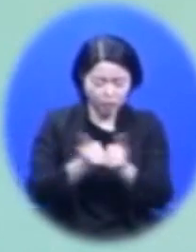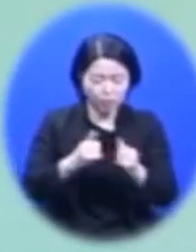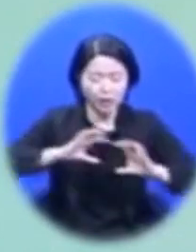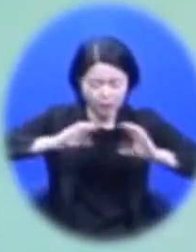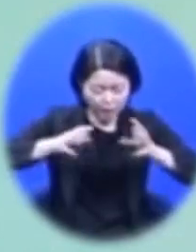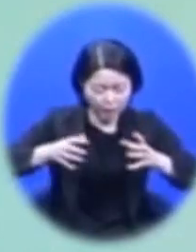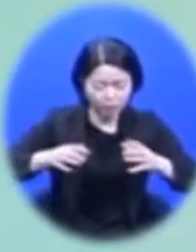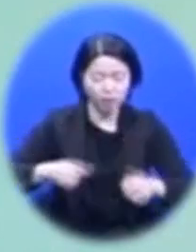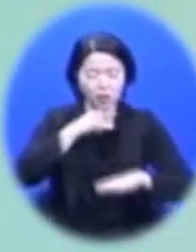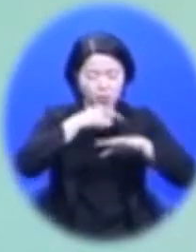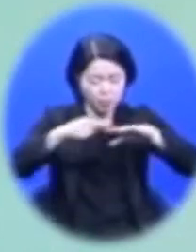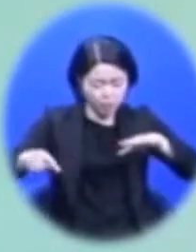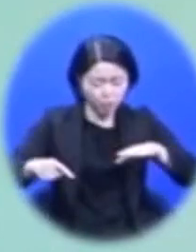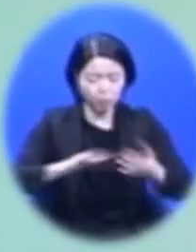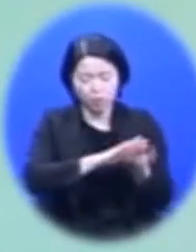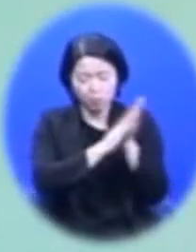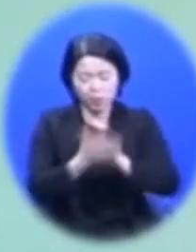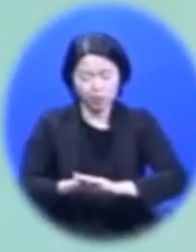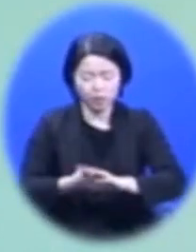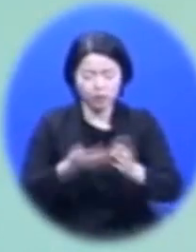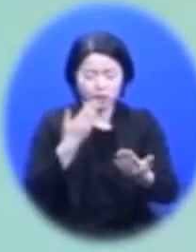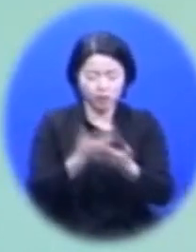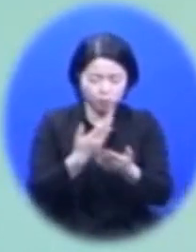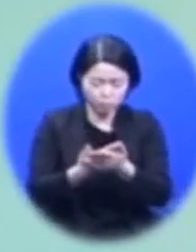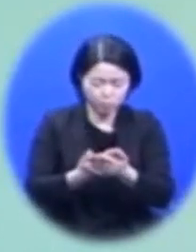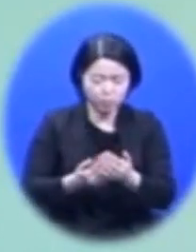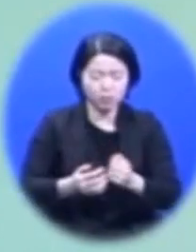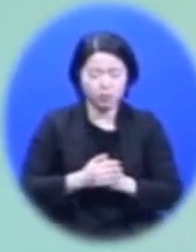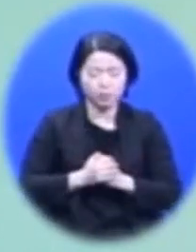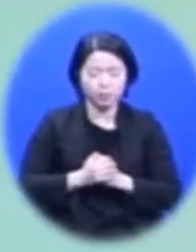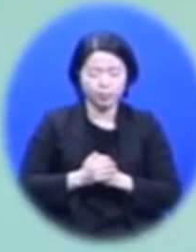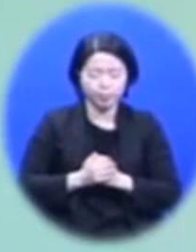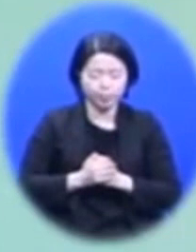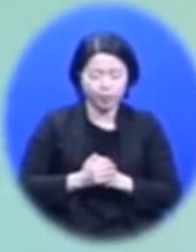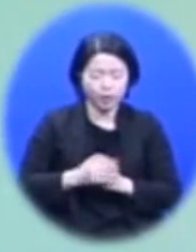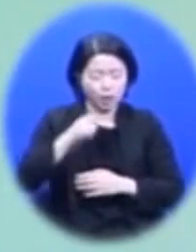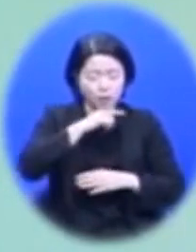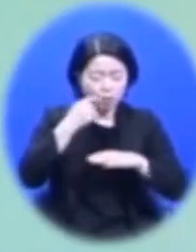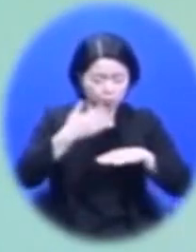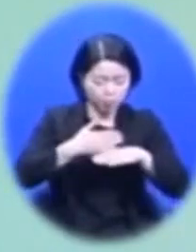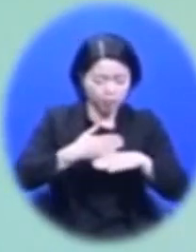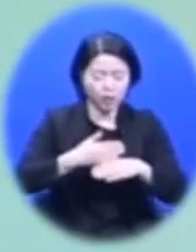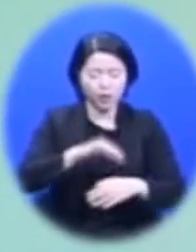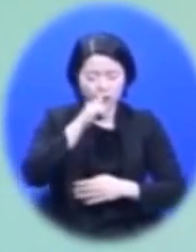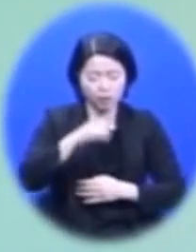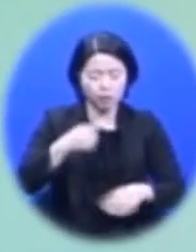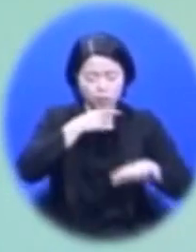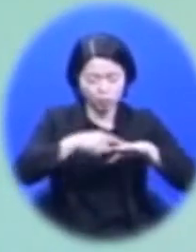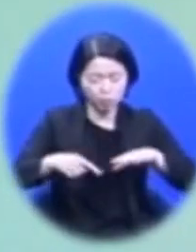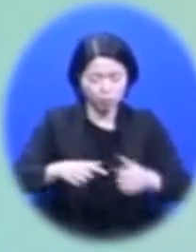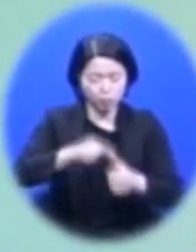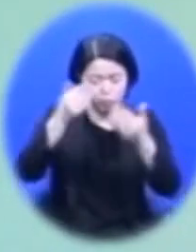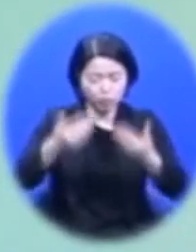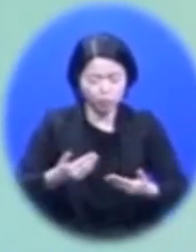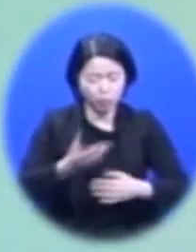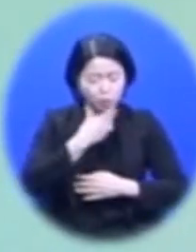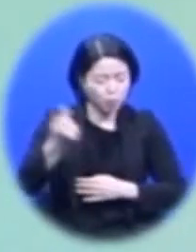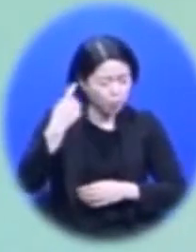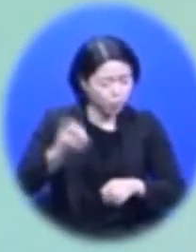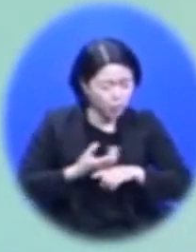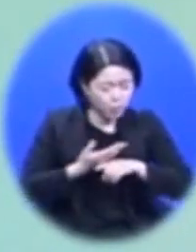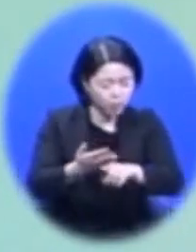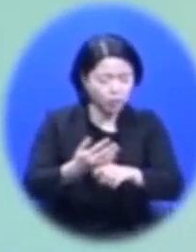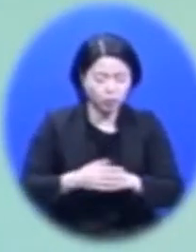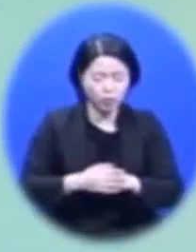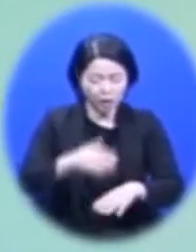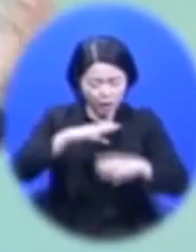나라를, 민족을 변화시키게 역사해 주소서. 북한에 있는 동포를 구원해 주시고 복음이 전해지게 하시고, 산